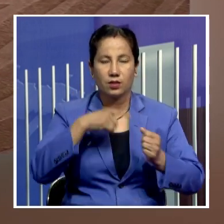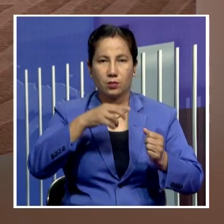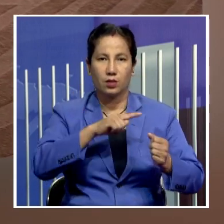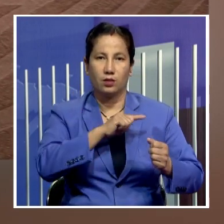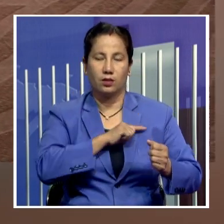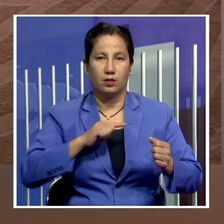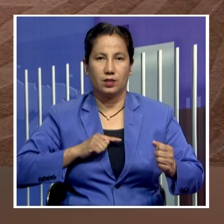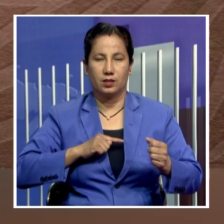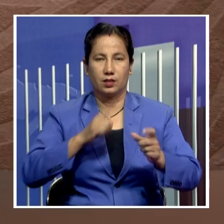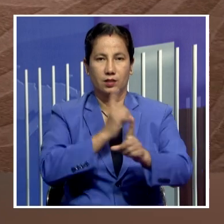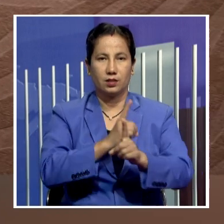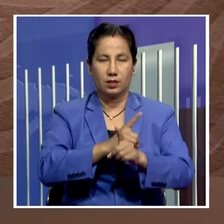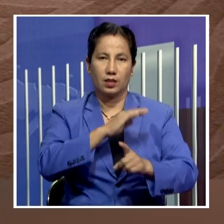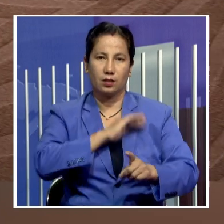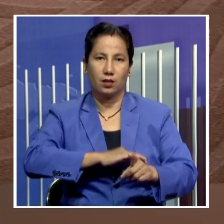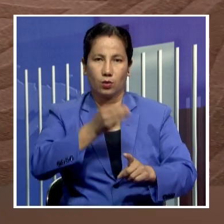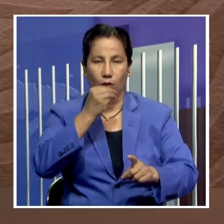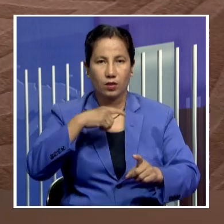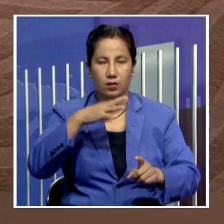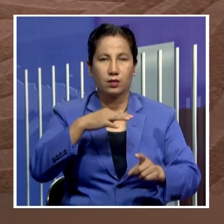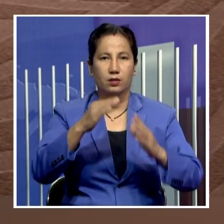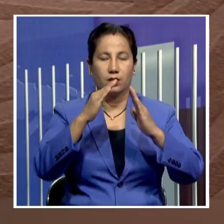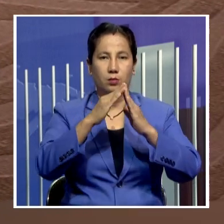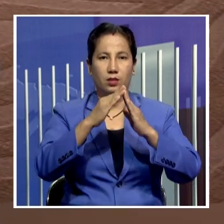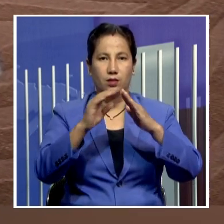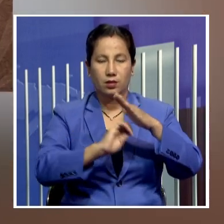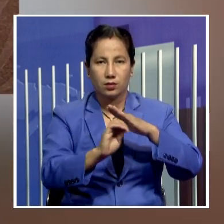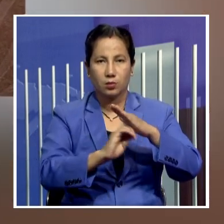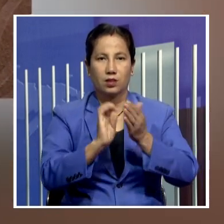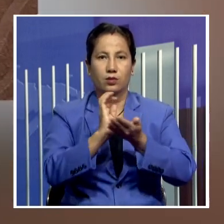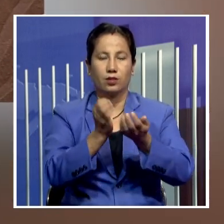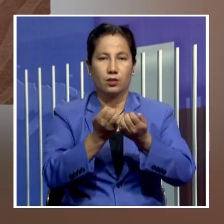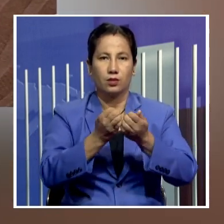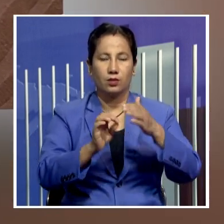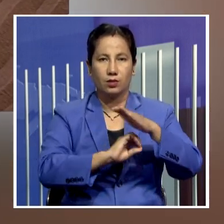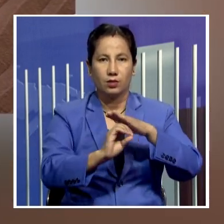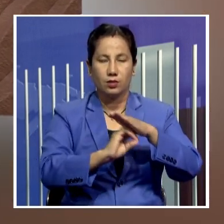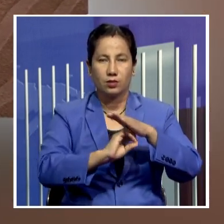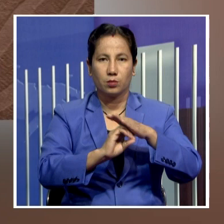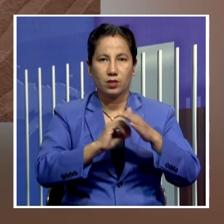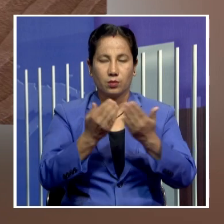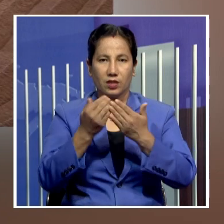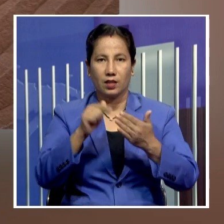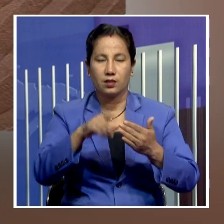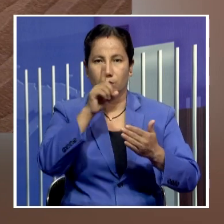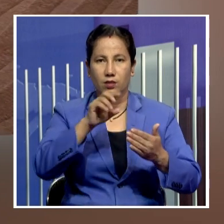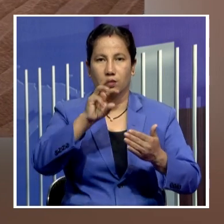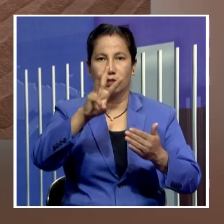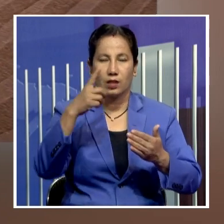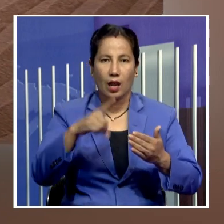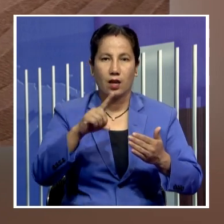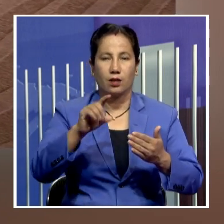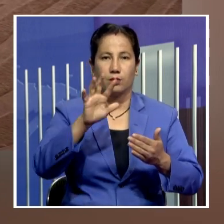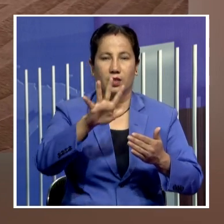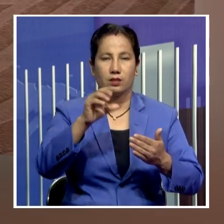कार्यरत शिक्षकलाई तलब खुवाउन नसकेपछि मन्दिर समितिले सहयोग गरेको हो। समितिले विद्यालयलाई यस वर्ष